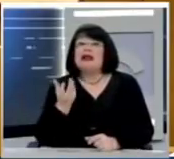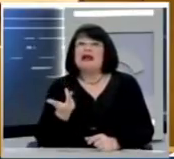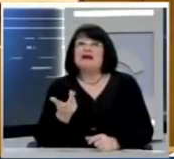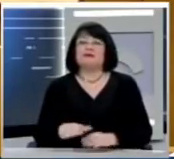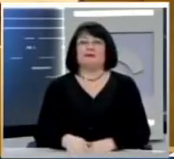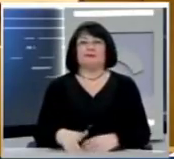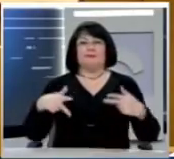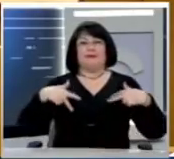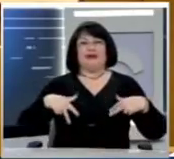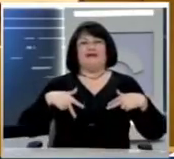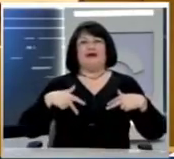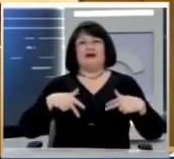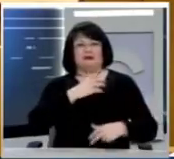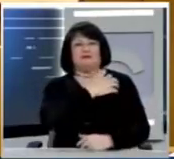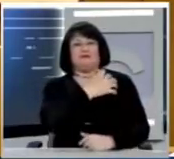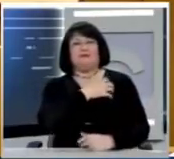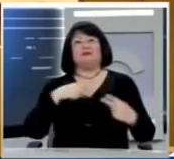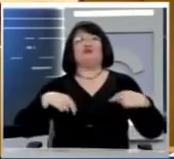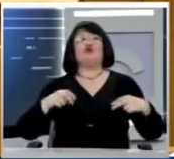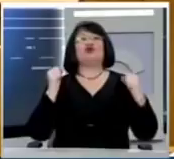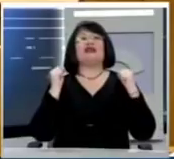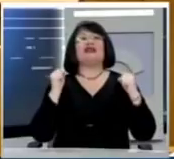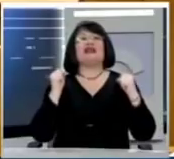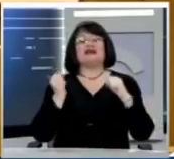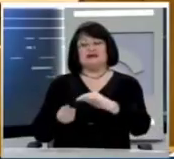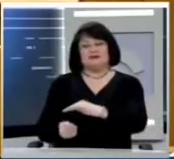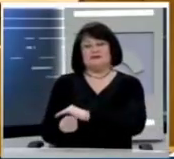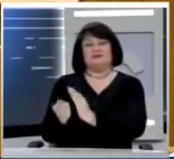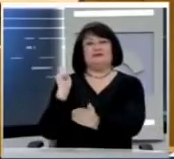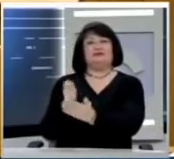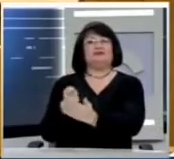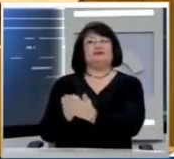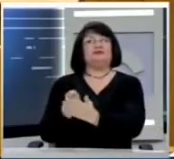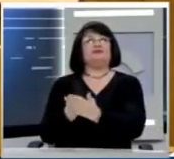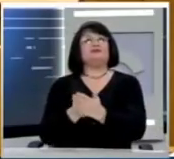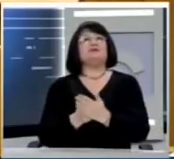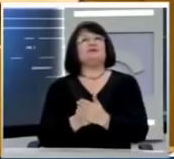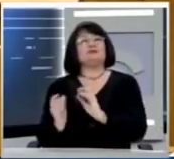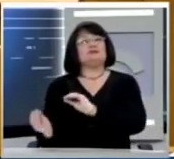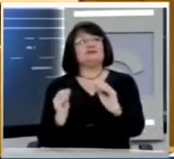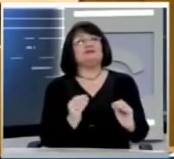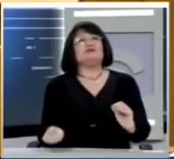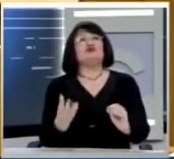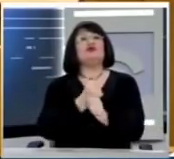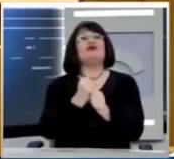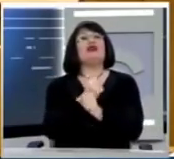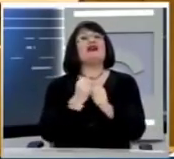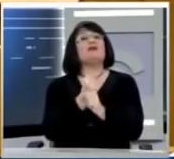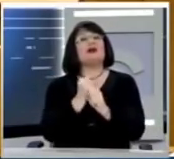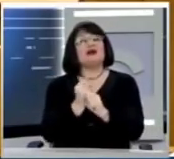Οι κυβερνητικοί αξιωματούχοι και ο Υπουργός Υγείας πληρώνονταν για την εγγραφή εισαγωγή νέων προϊόντων στην